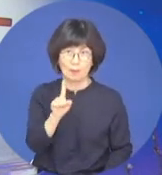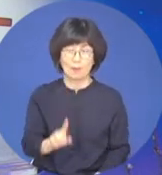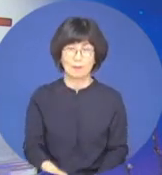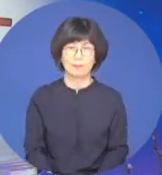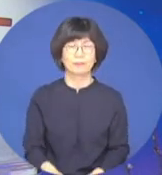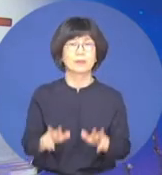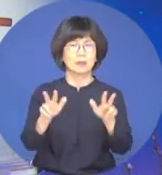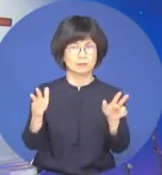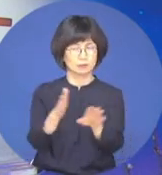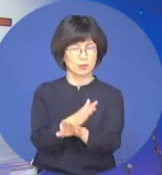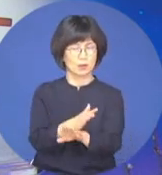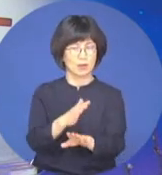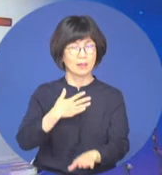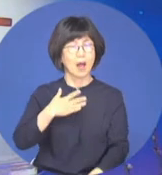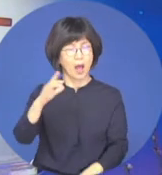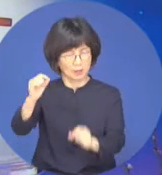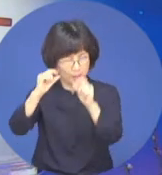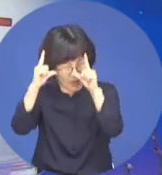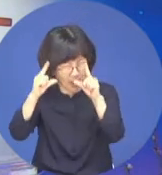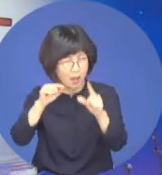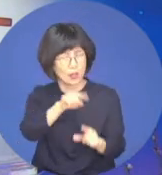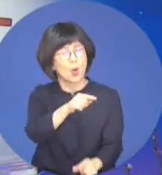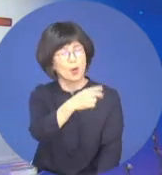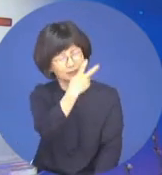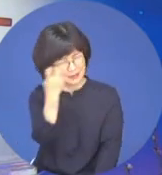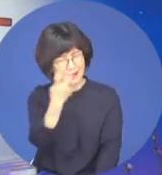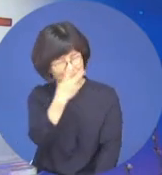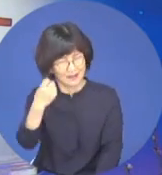지금부터는 내가 깨어있을 테니까 너는 편히 자라.